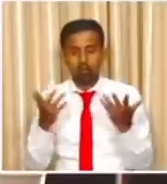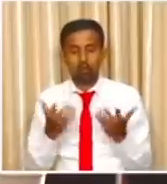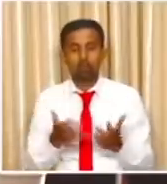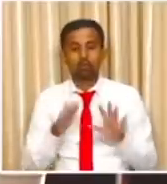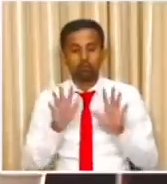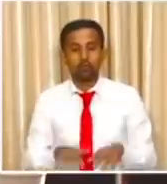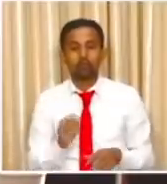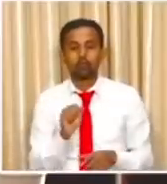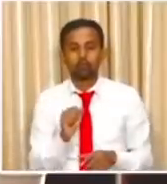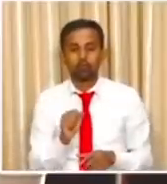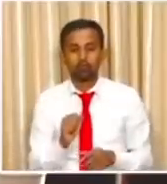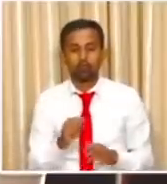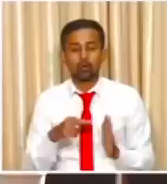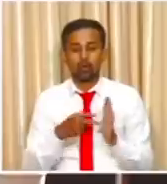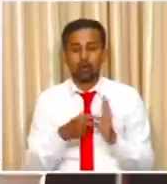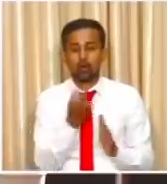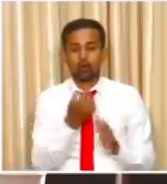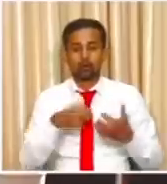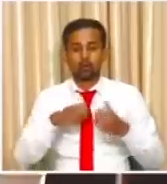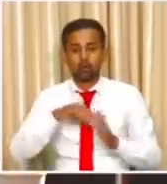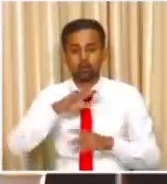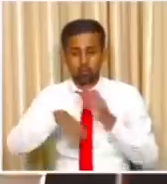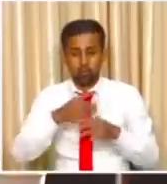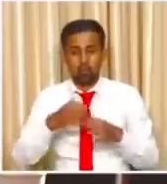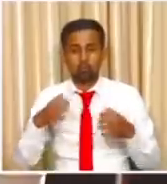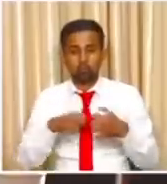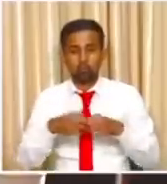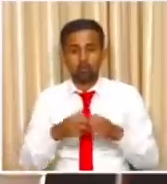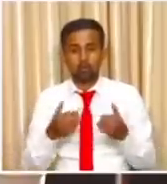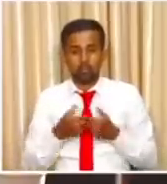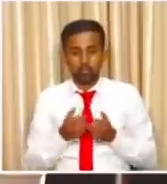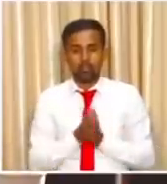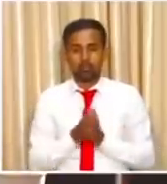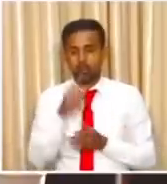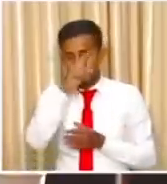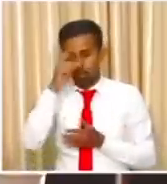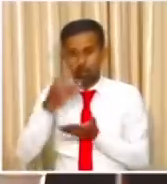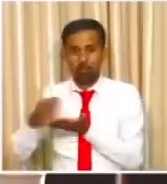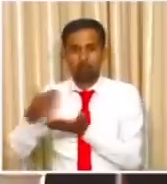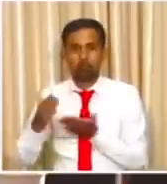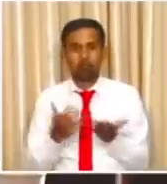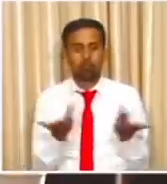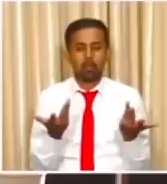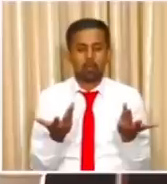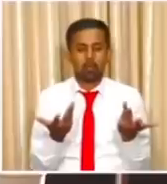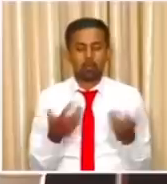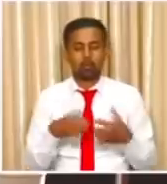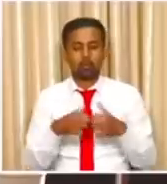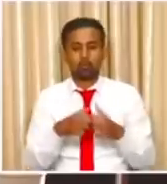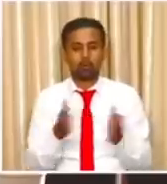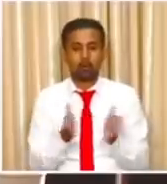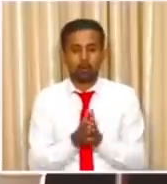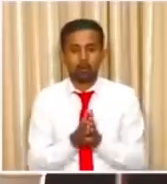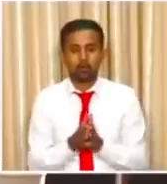කුමක්ද? ඇති වී තිබෙන ආර්ථික අර්බුදයේ ප්‍රතිඵලයක් හැටියට තමන්ට මේ වාරිකේ ගෙවා ගන්න බැරි වෙනවා. ඇතිවීත වෙන ආර්ථික අර්බුදයක් හැටියට